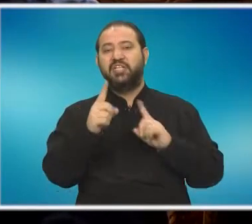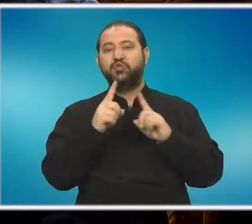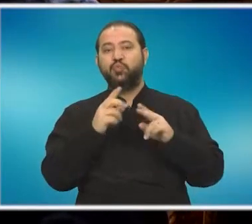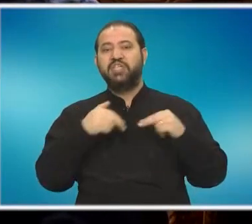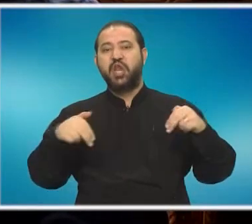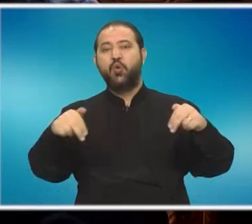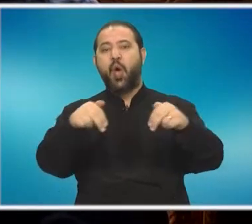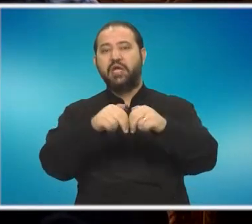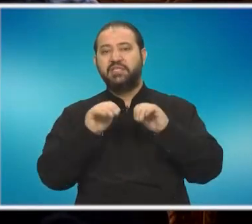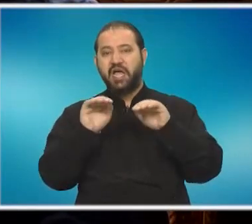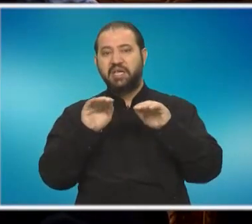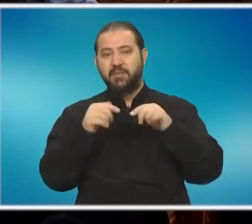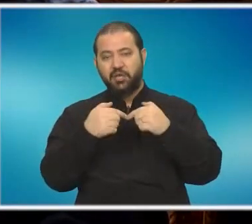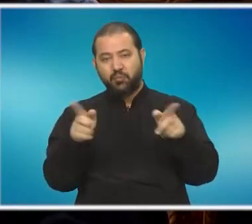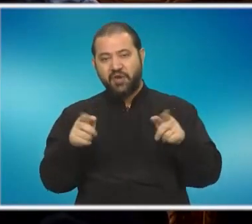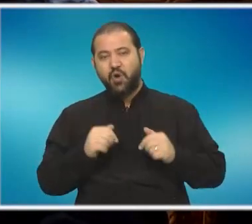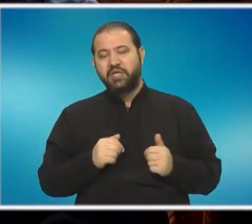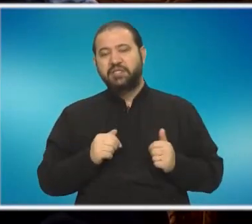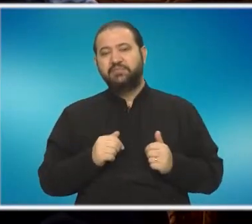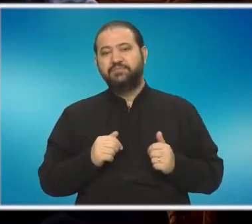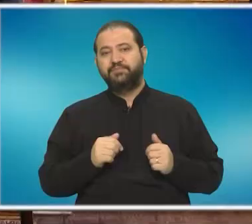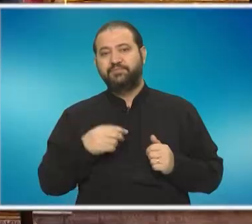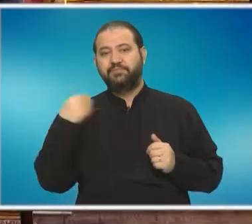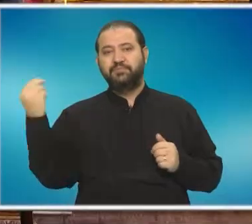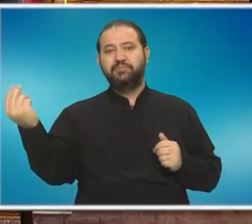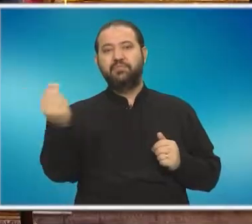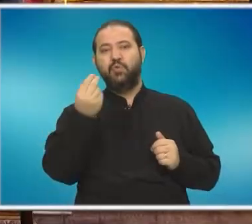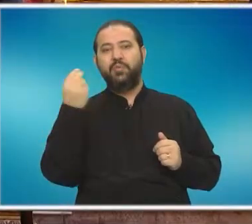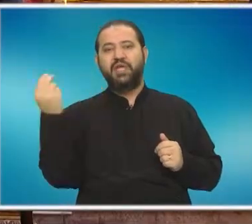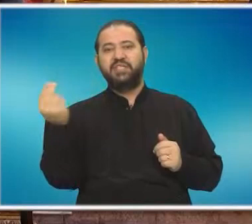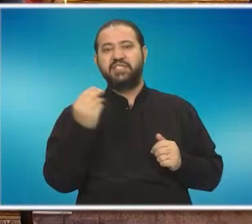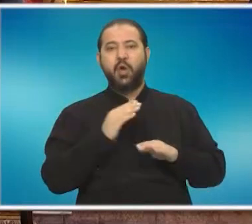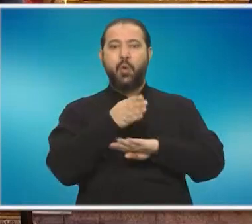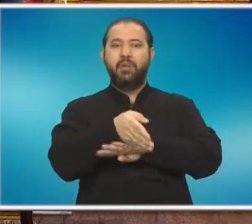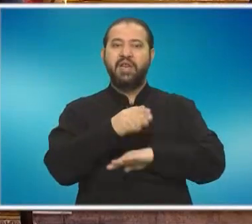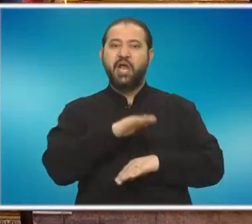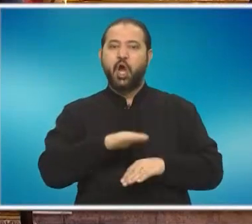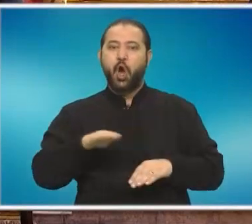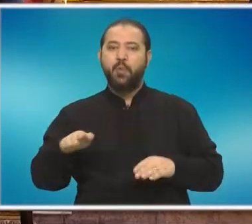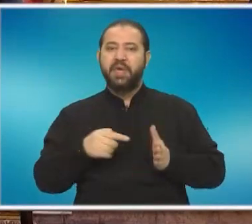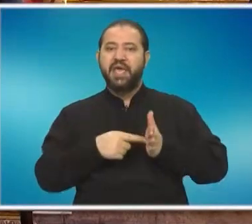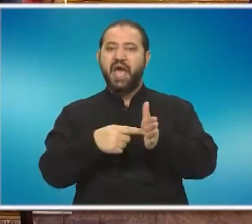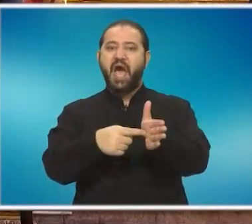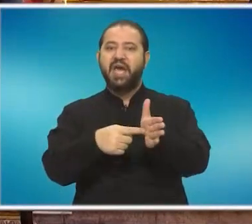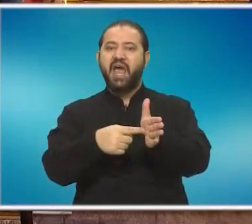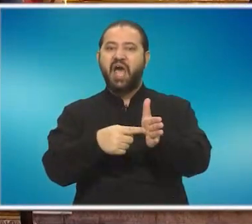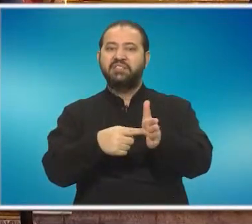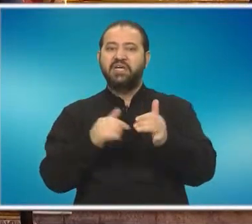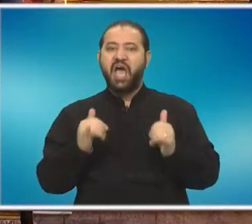la subiectul întrebării Sfinției voastre, Dumnezeu prin copii